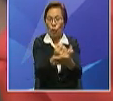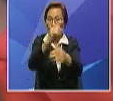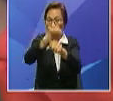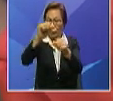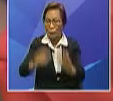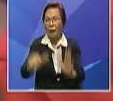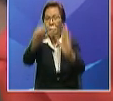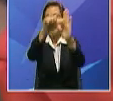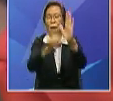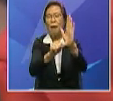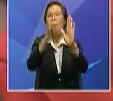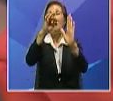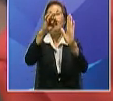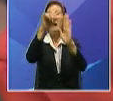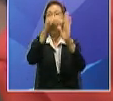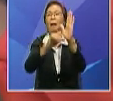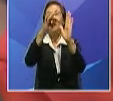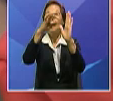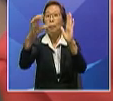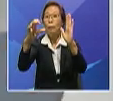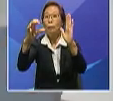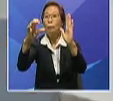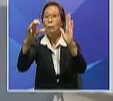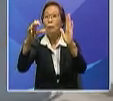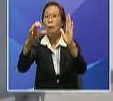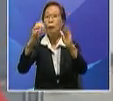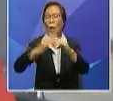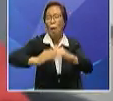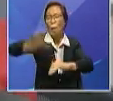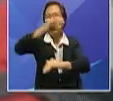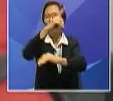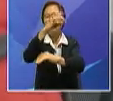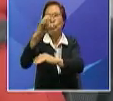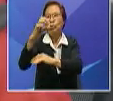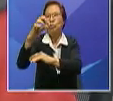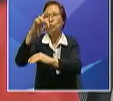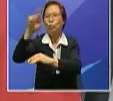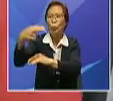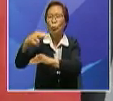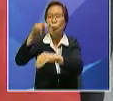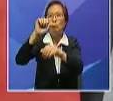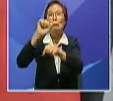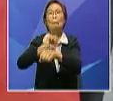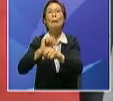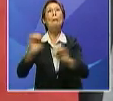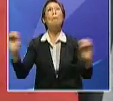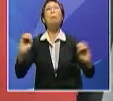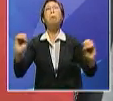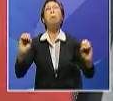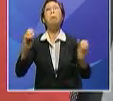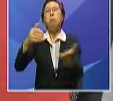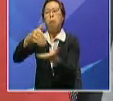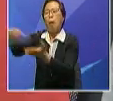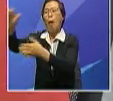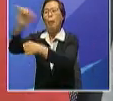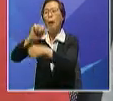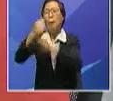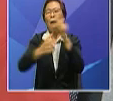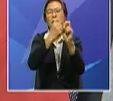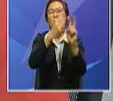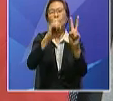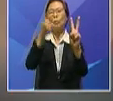Dewa akta 800 selama proses lebih 100.000 orang yang kehilangan pekerjaan pada tahun 2020